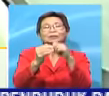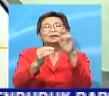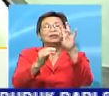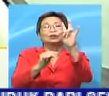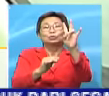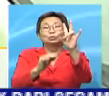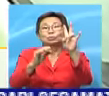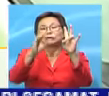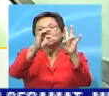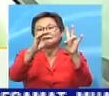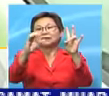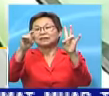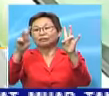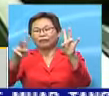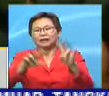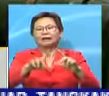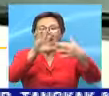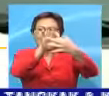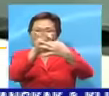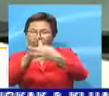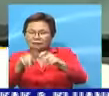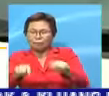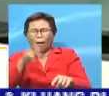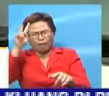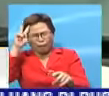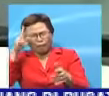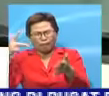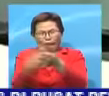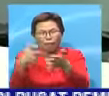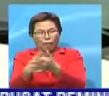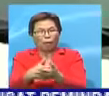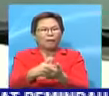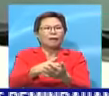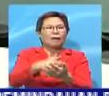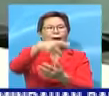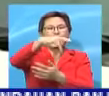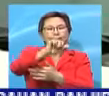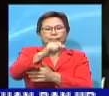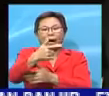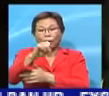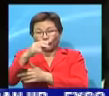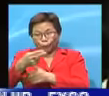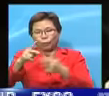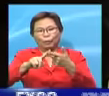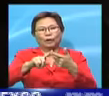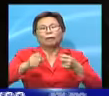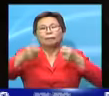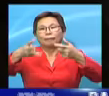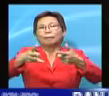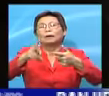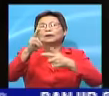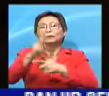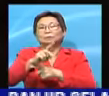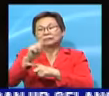kamera litar tertutup dipasang di lokasi yang sering berlaku kemalangan antaranya di lebuh Raya plusp arah utara dan selatan lebuh Raya Pantai Timur